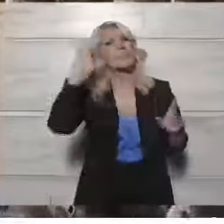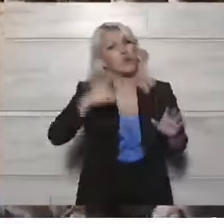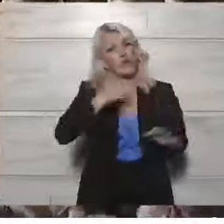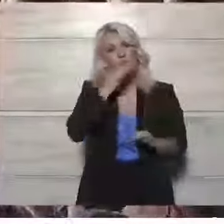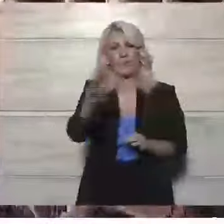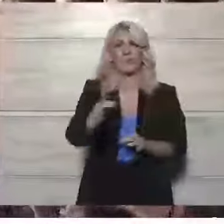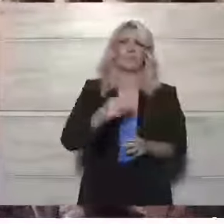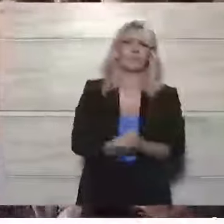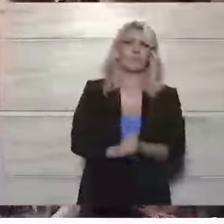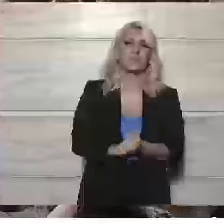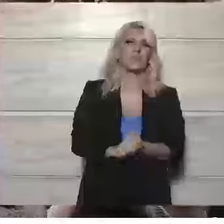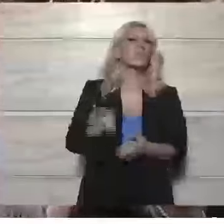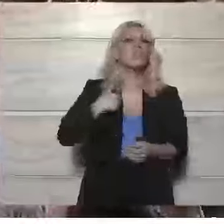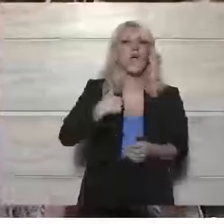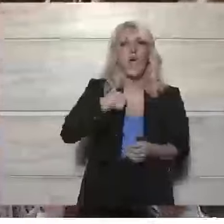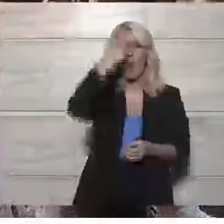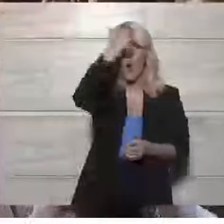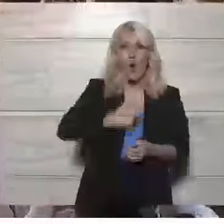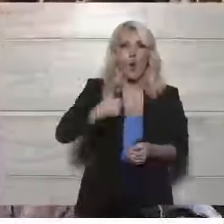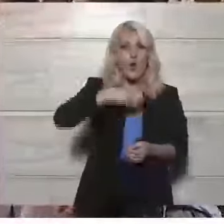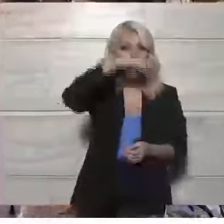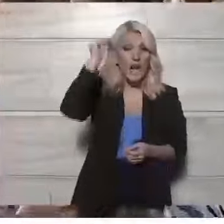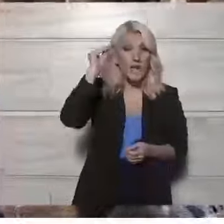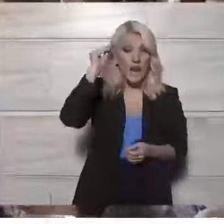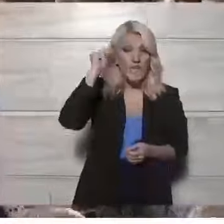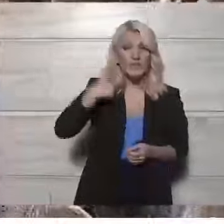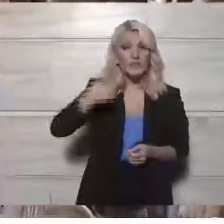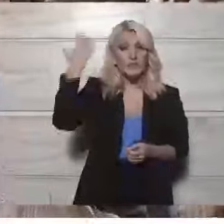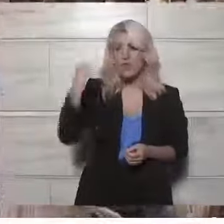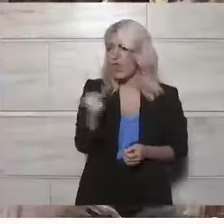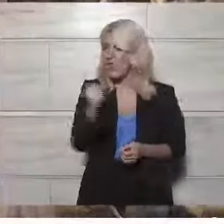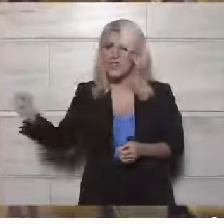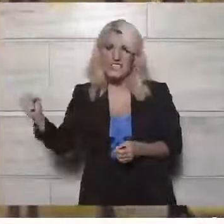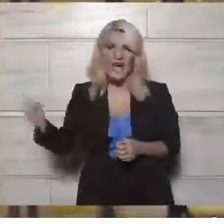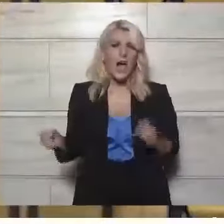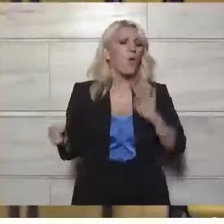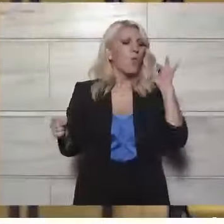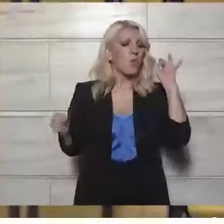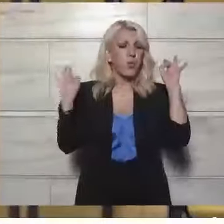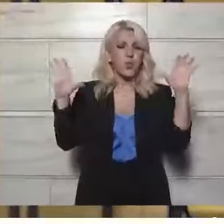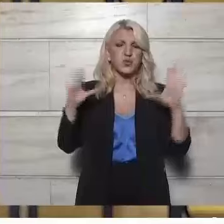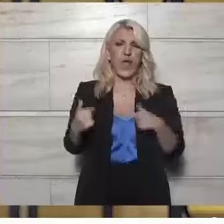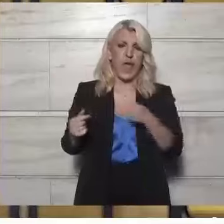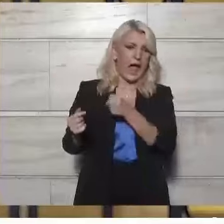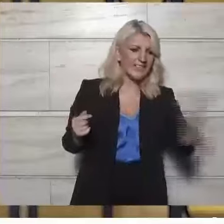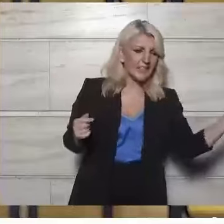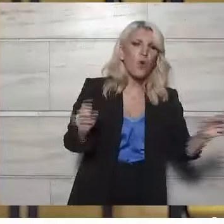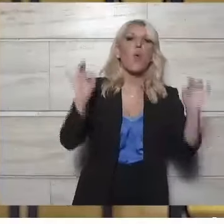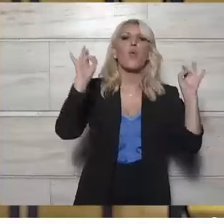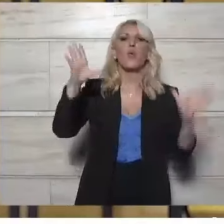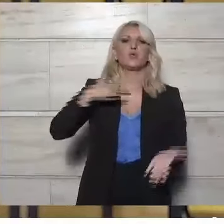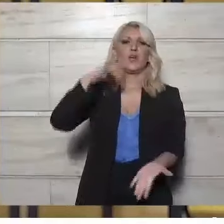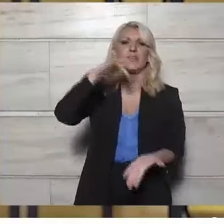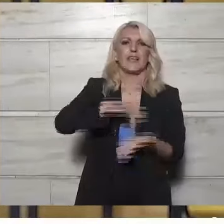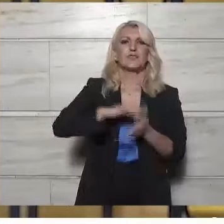υπήρξα ούτε δεξιός, ούτε κεντρός, ούτε αριστερός. Υπήρξα ανεπηρέαστος από